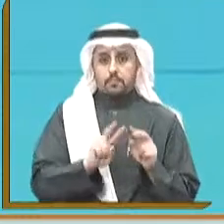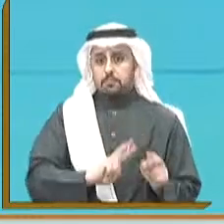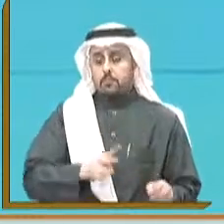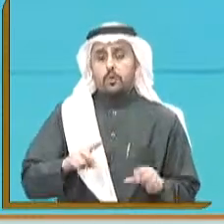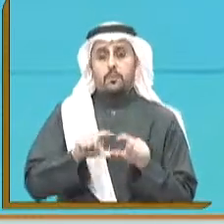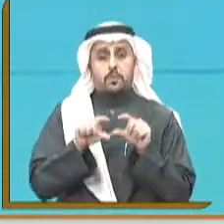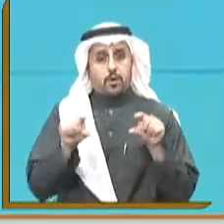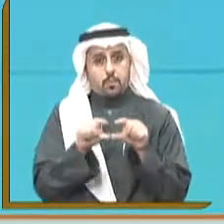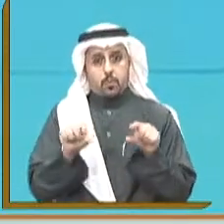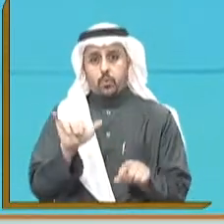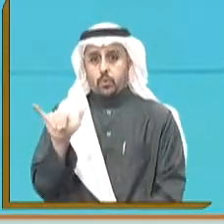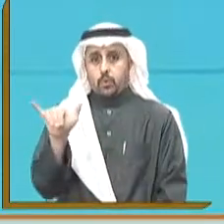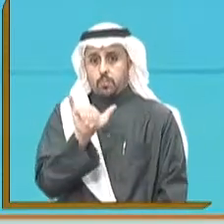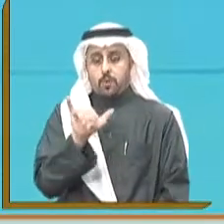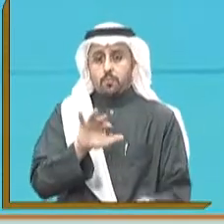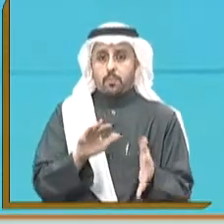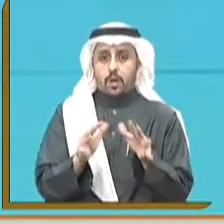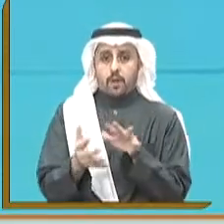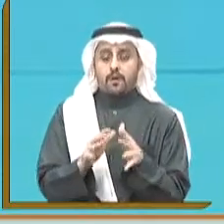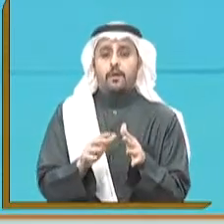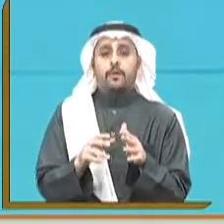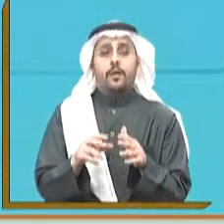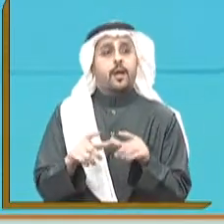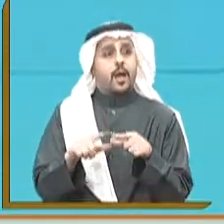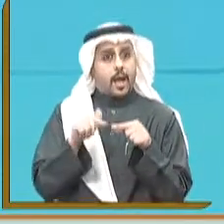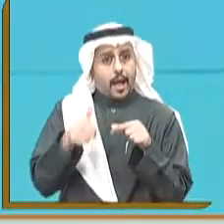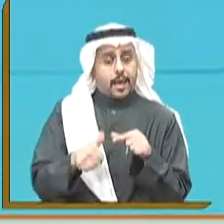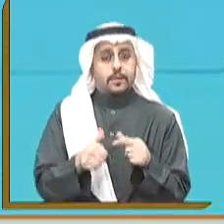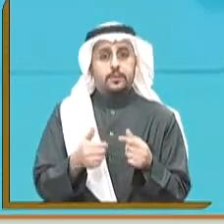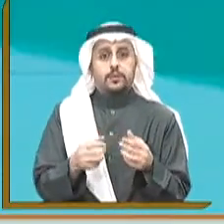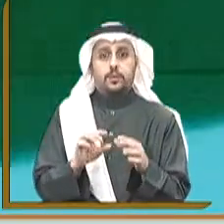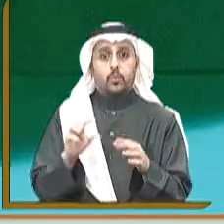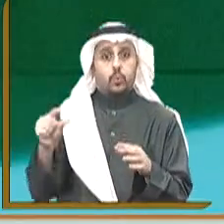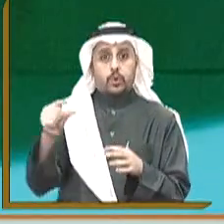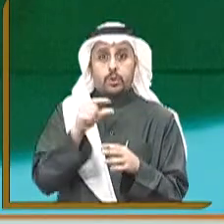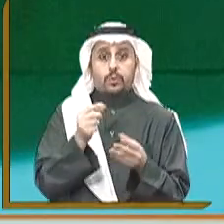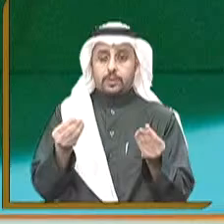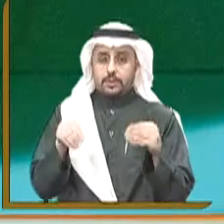الموضوعات التي تشغل الساحة الخليجية والدولية والإقليمية.